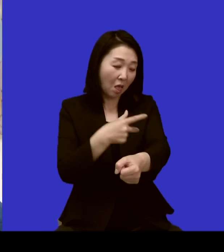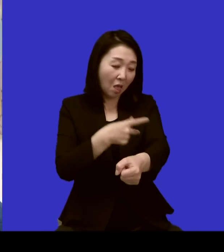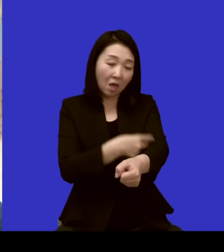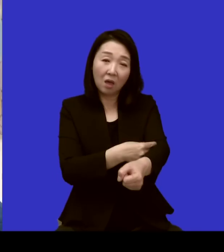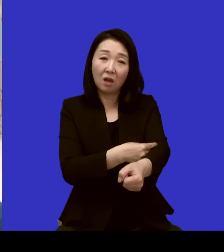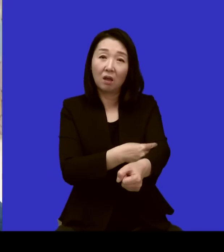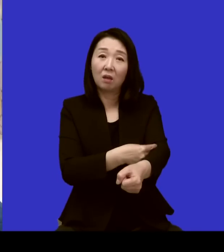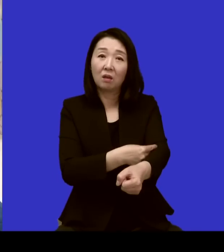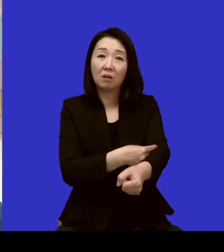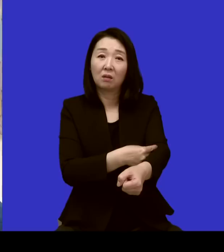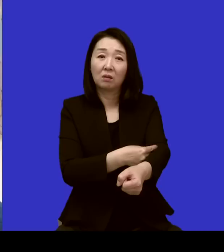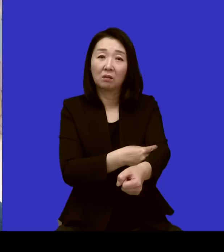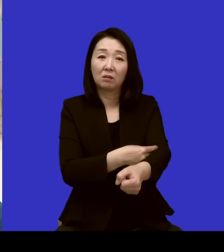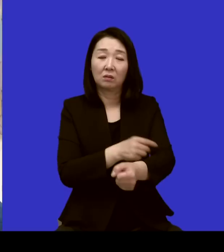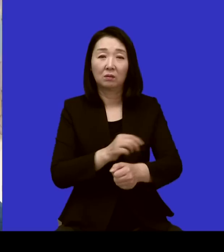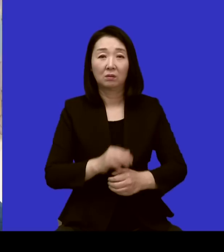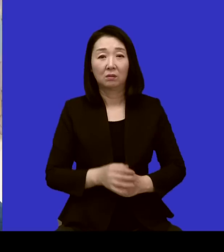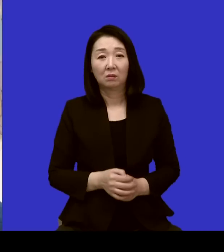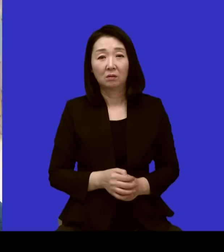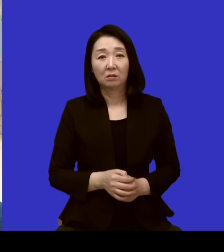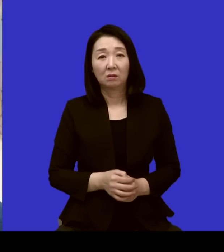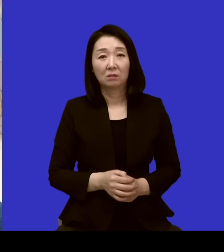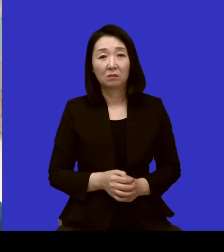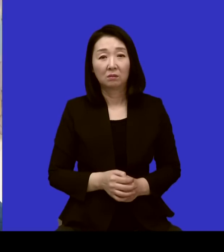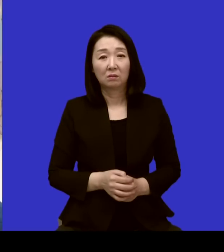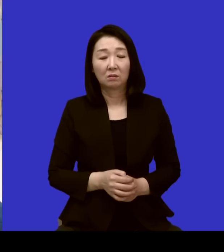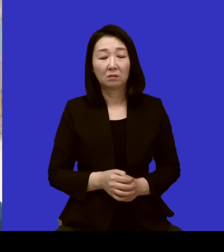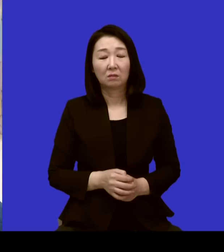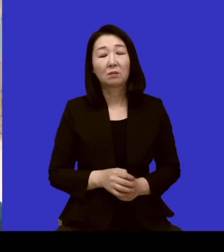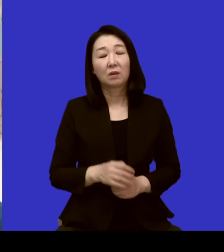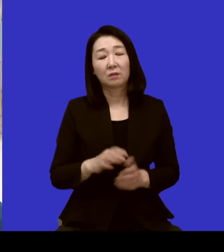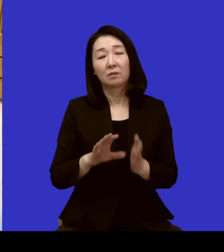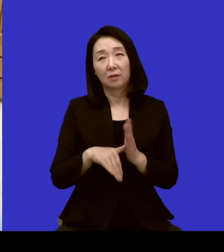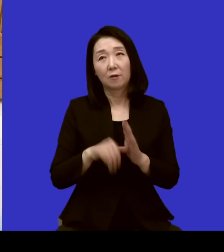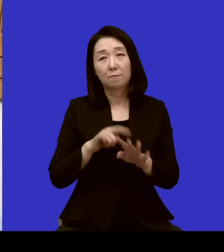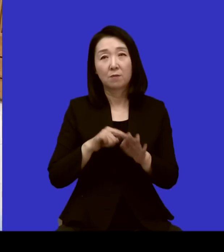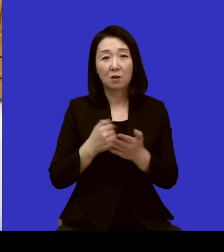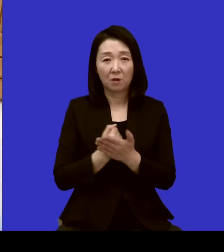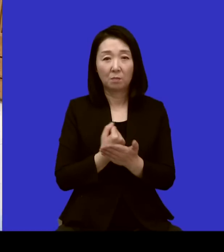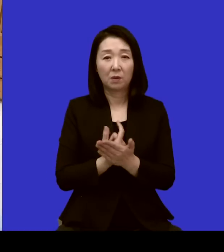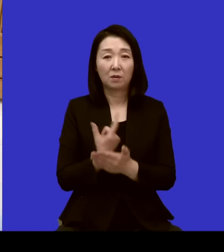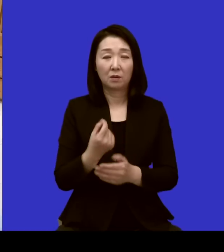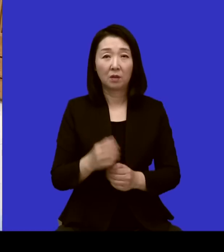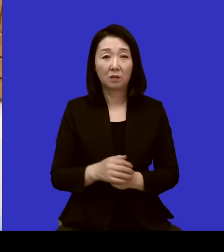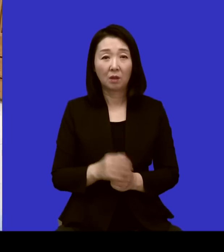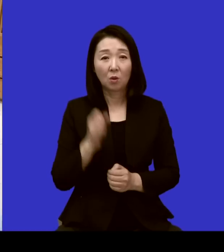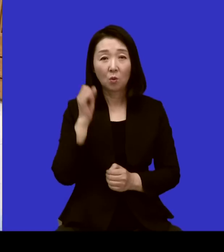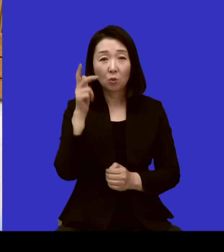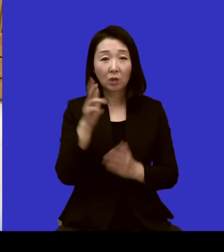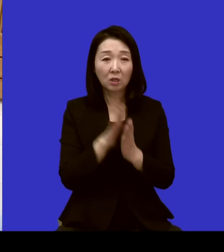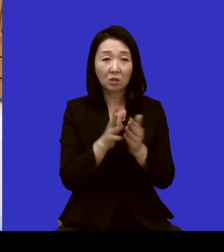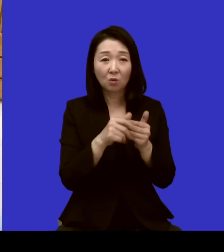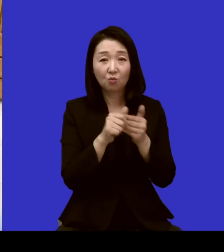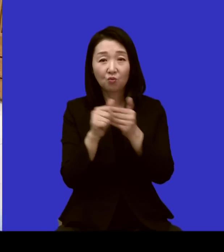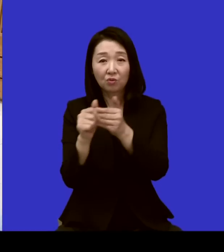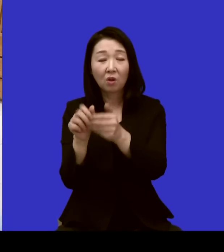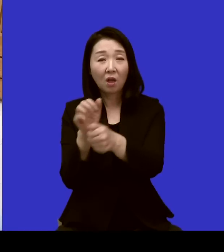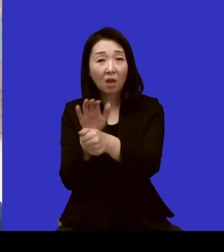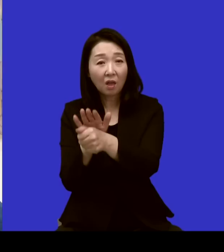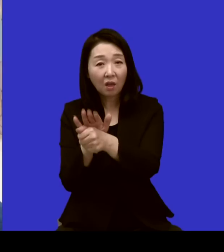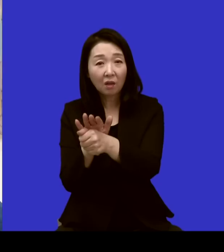예, 그런 것들, 이제 그런 것들이 좀 많이 아픔으로 다가왔던 것 같아요. 직접 호텔까지 운전을 해주신 거예요? 예, 그렇죠.